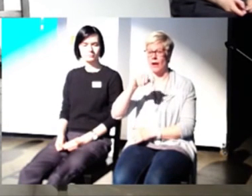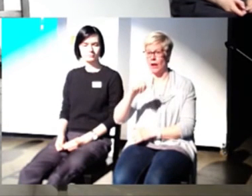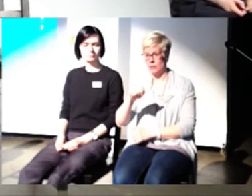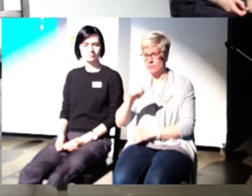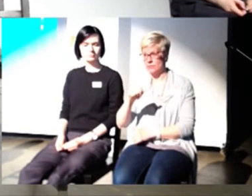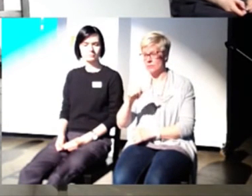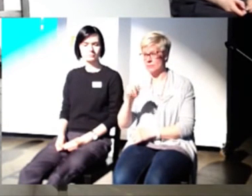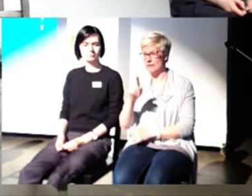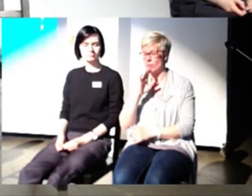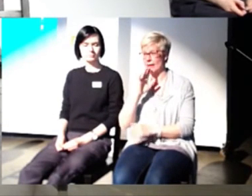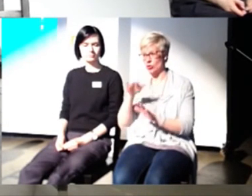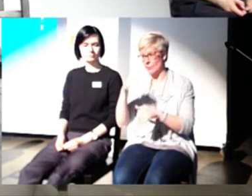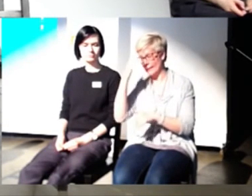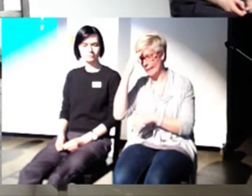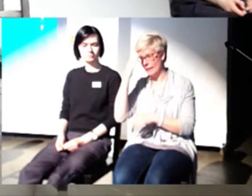mutta